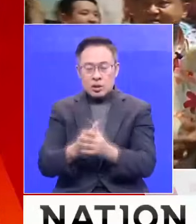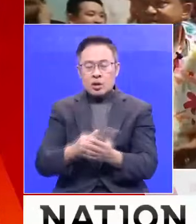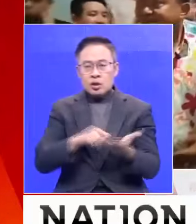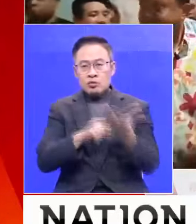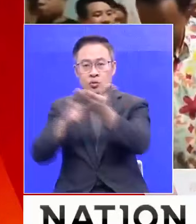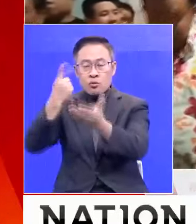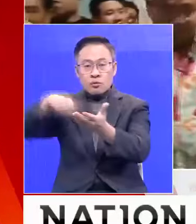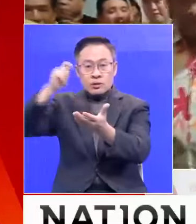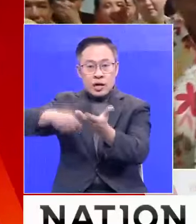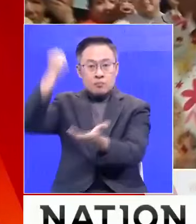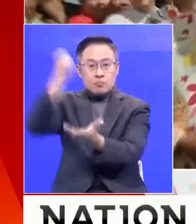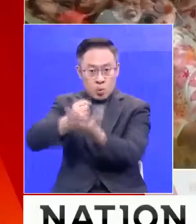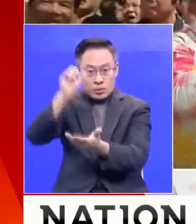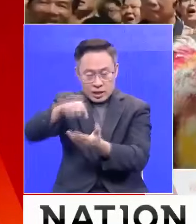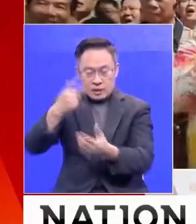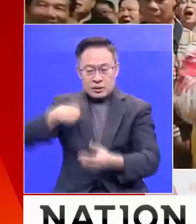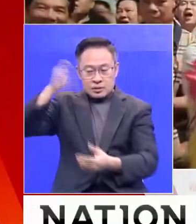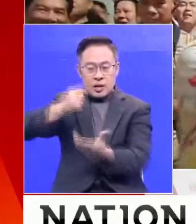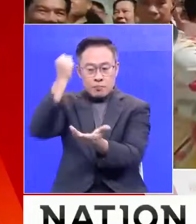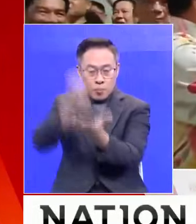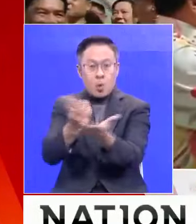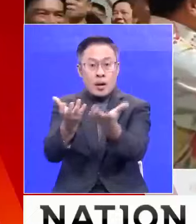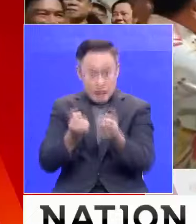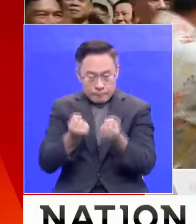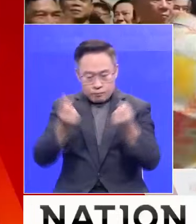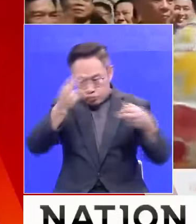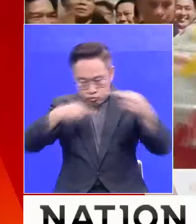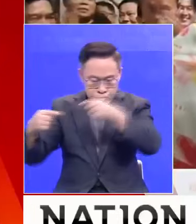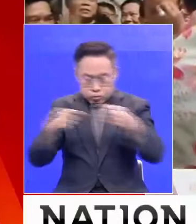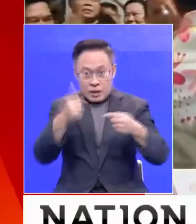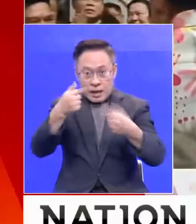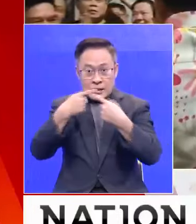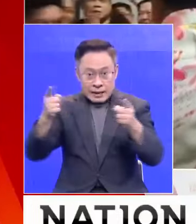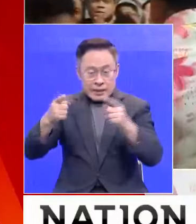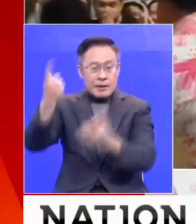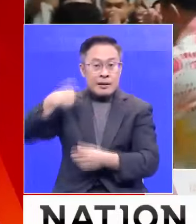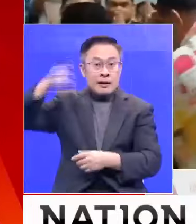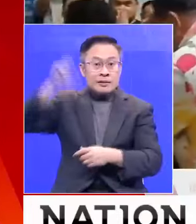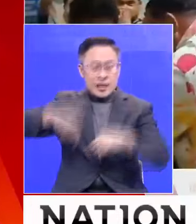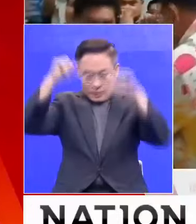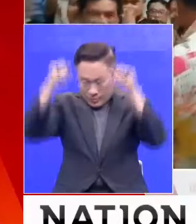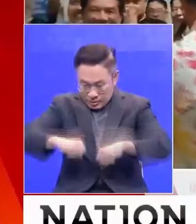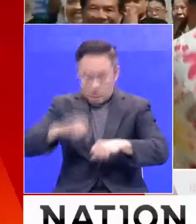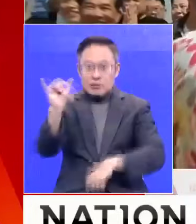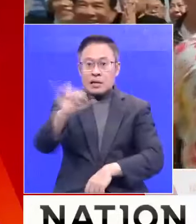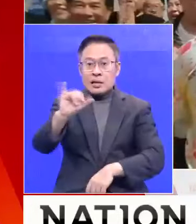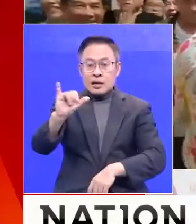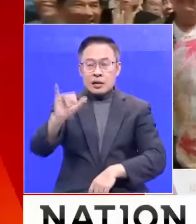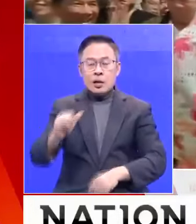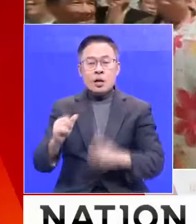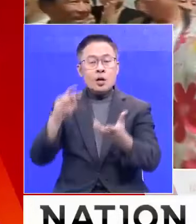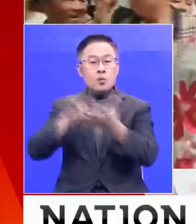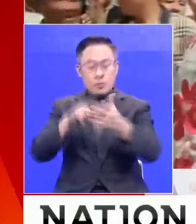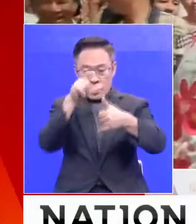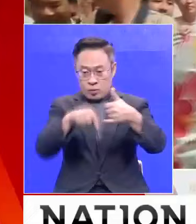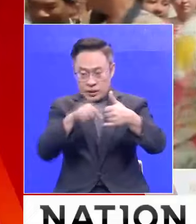ถลงสมัครรับเลือกตั้งนายกอบจ.ปทุมธานีได้แล้วเมื่อคนปทุมเลือกคุณชาญให้เป็นนายกอบจ.ปทุมธานีขั้นต